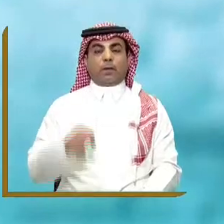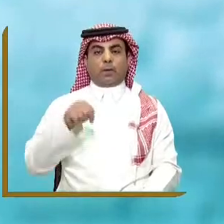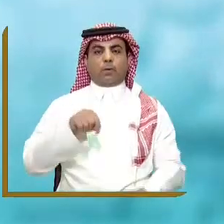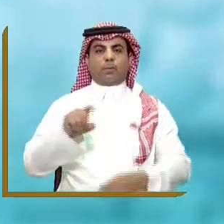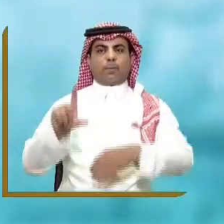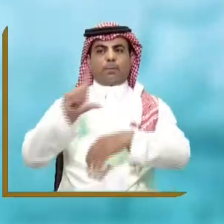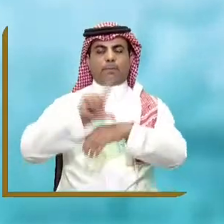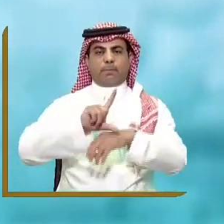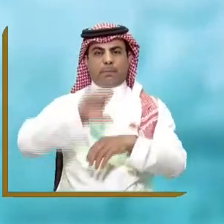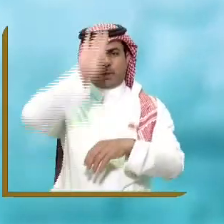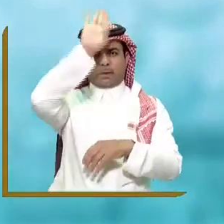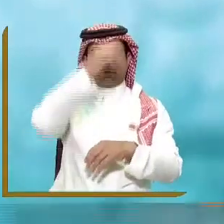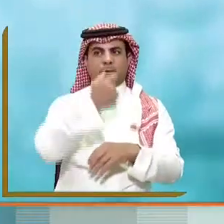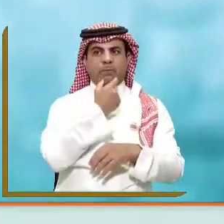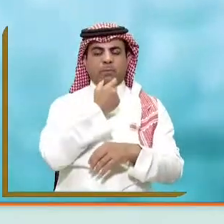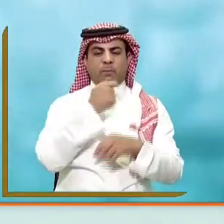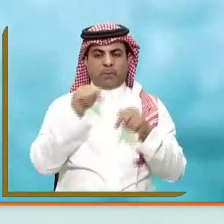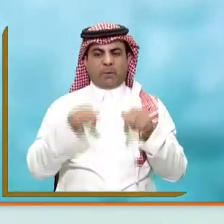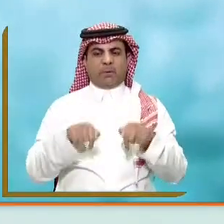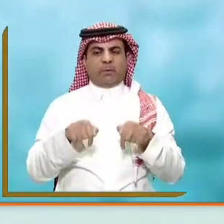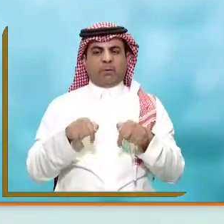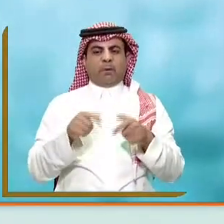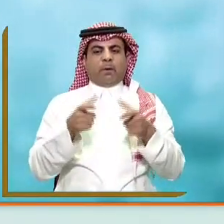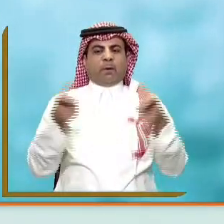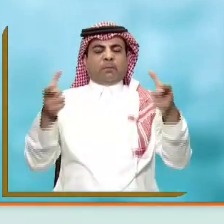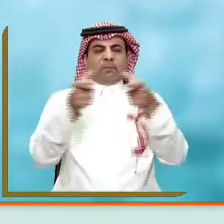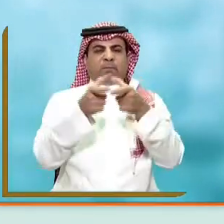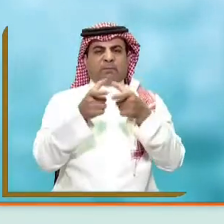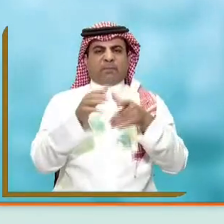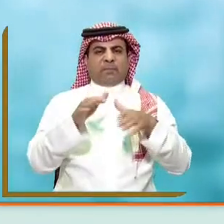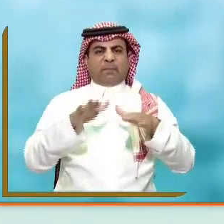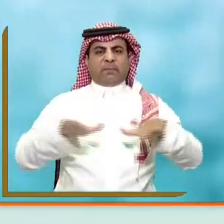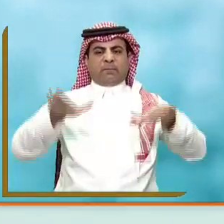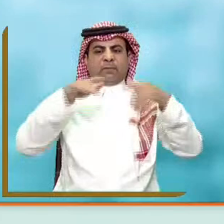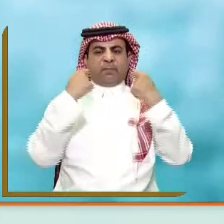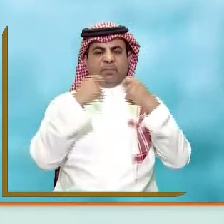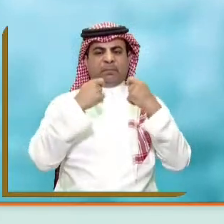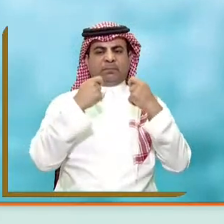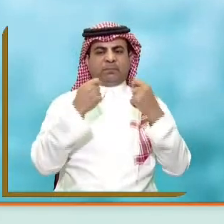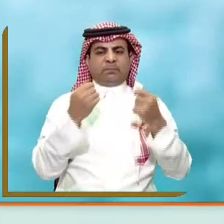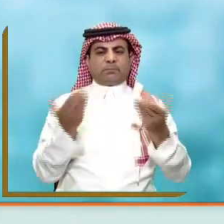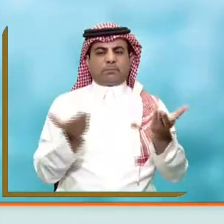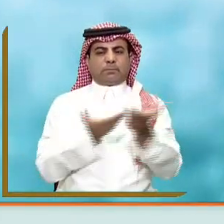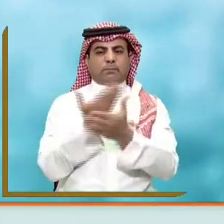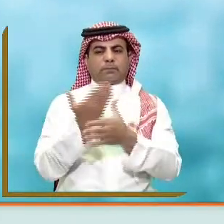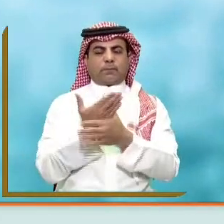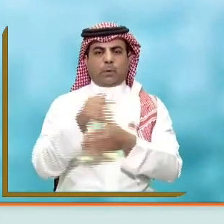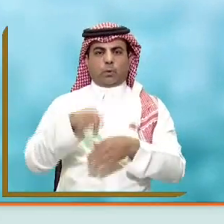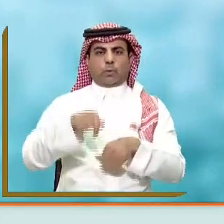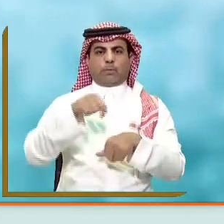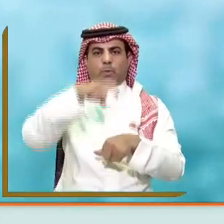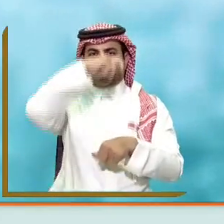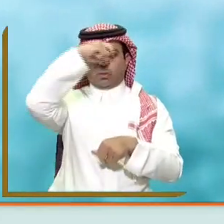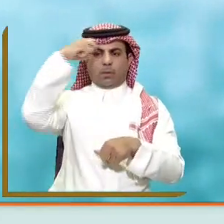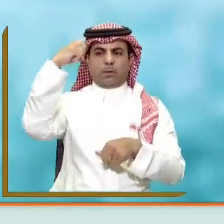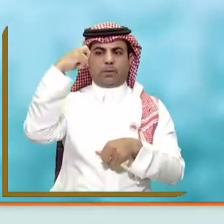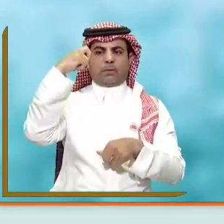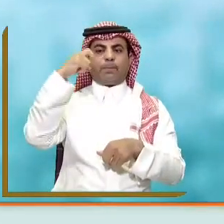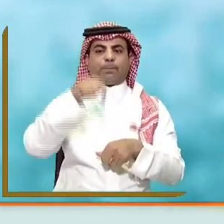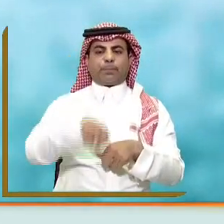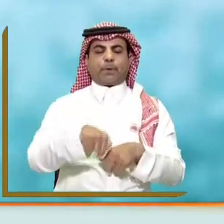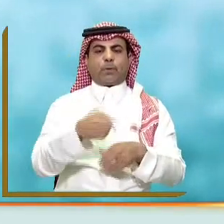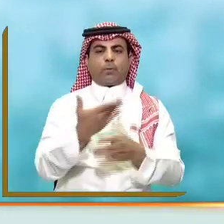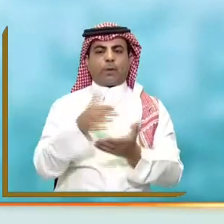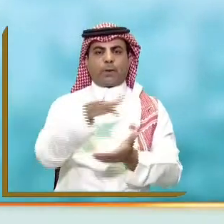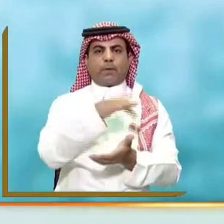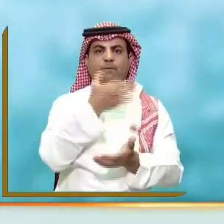رأس خادم الحرمين الشريفين الملك سلمان بن عبد العزيز آل سعود الجلسة التي عقدها مجلس الوزراء بعد ظهر